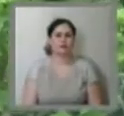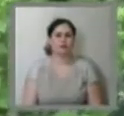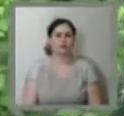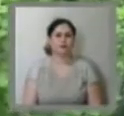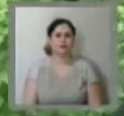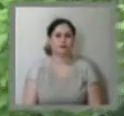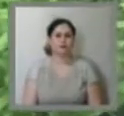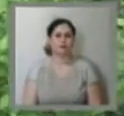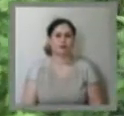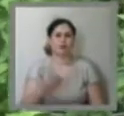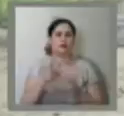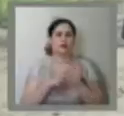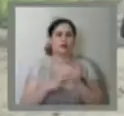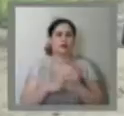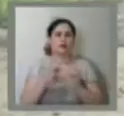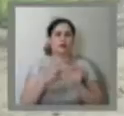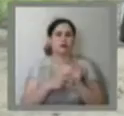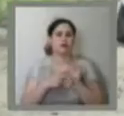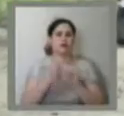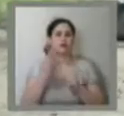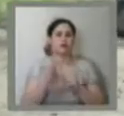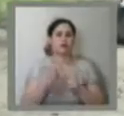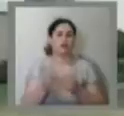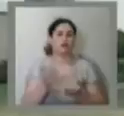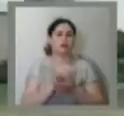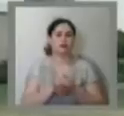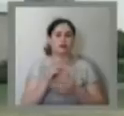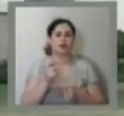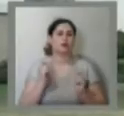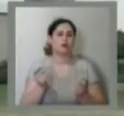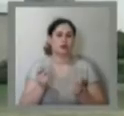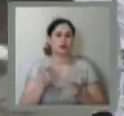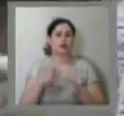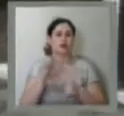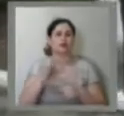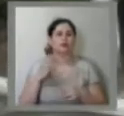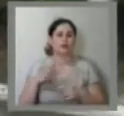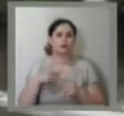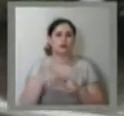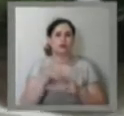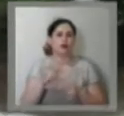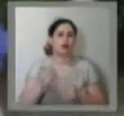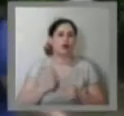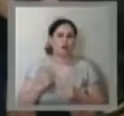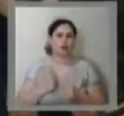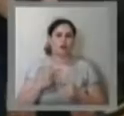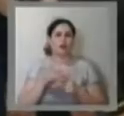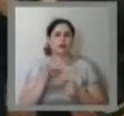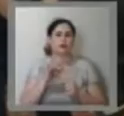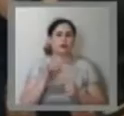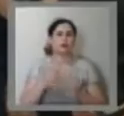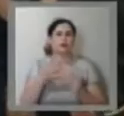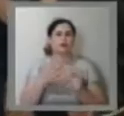Їй 70, йому 71. Познайомились на дискотеці. Вона чекала на нього з армії. І ось як 50 років вони